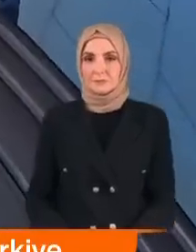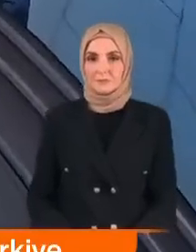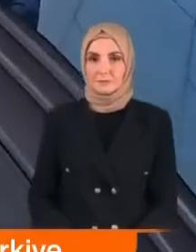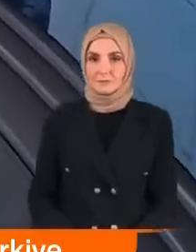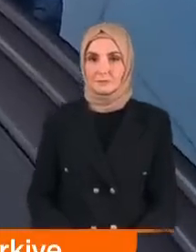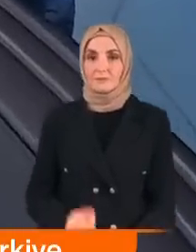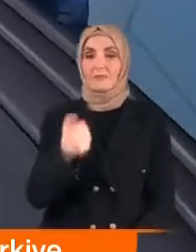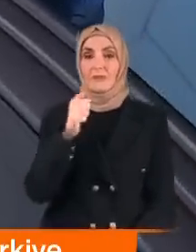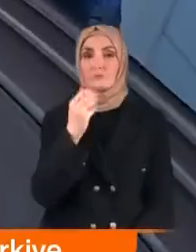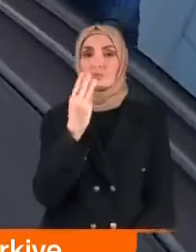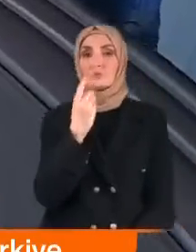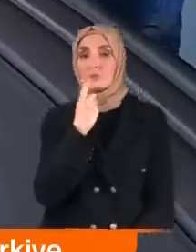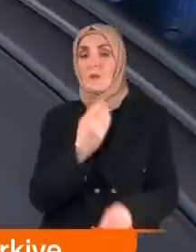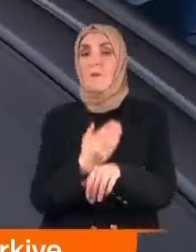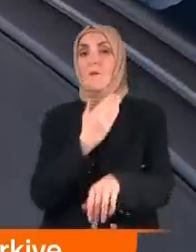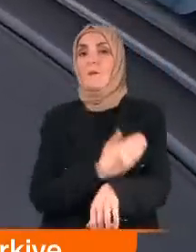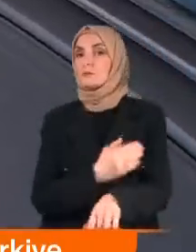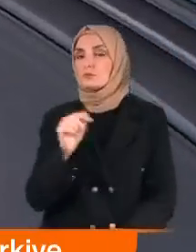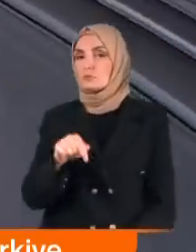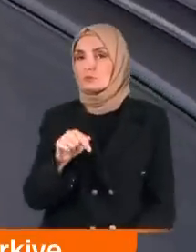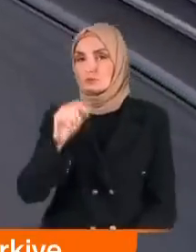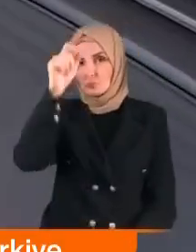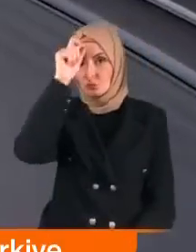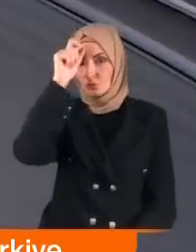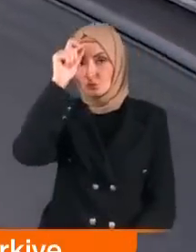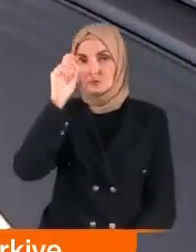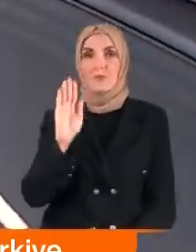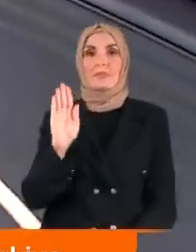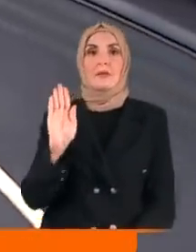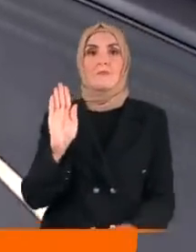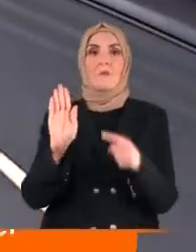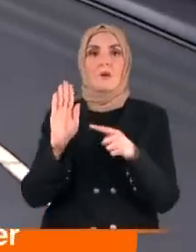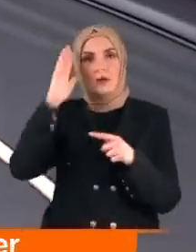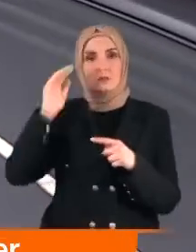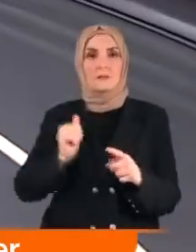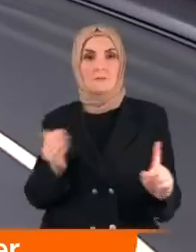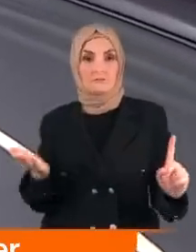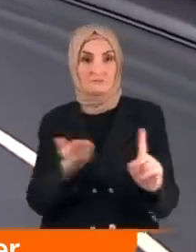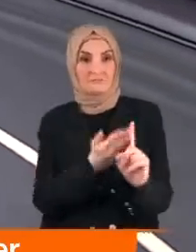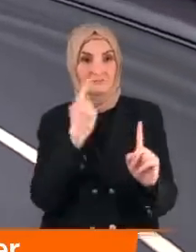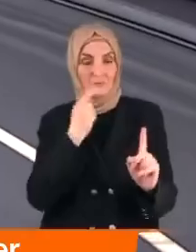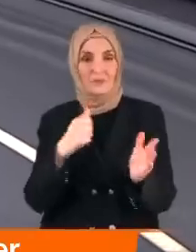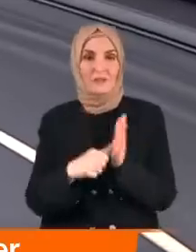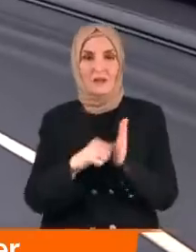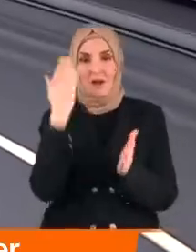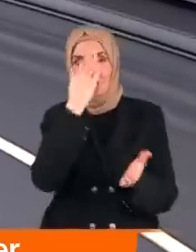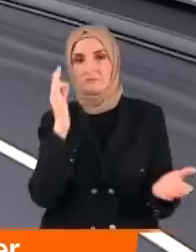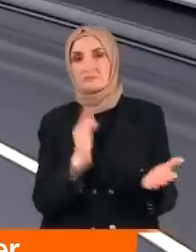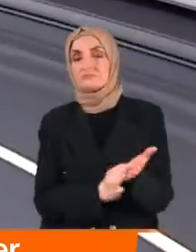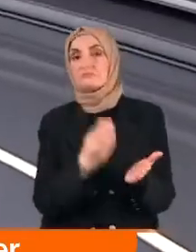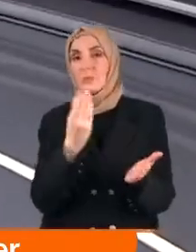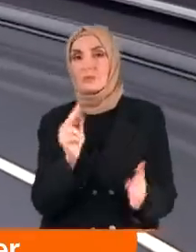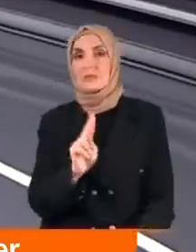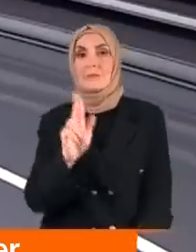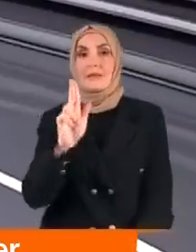Ve 63 yıl önce bugün Türk demokrasisine yapılan askeri darbe tarihe kara leke gibi düştü. 27 Mayıs